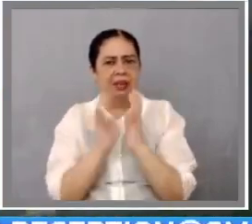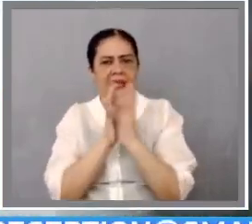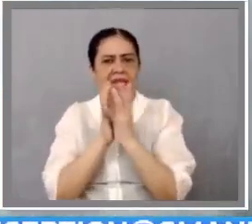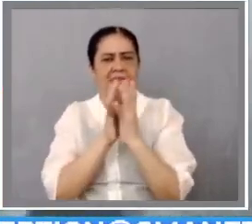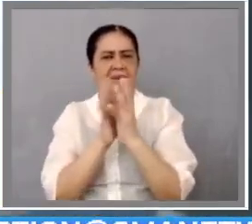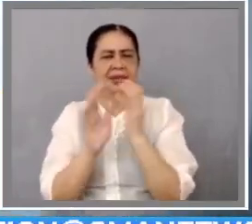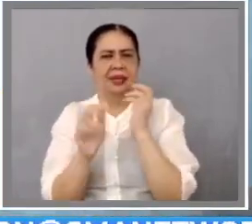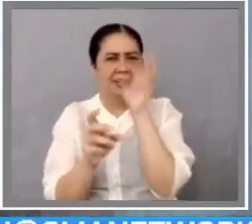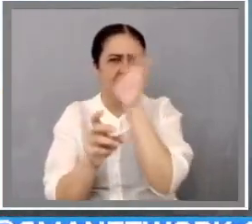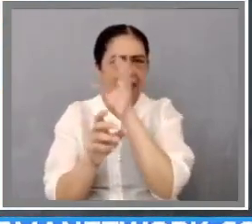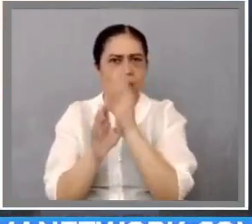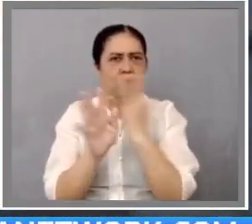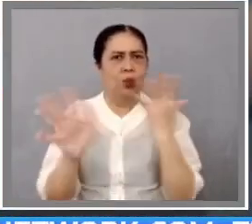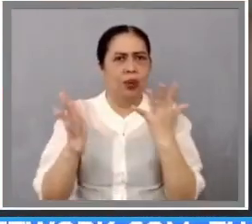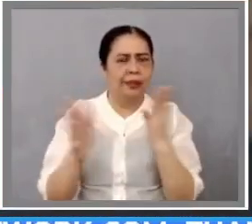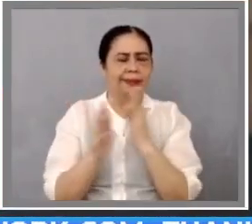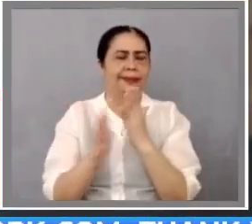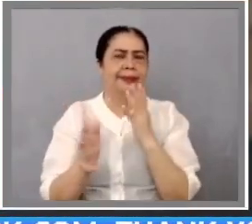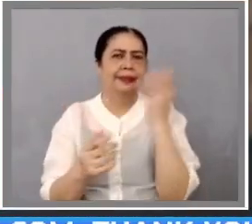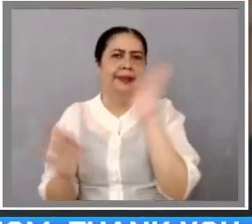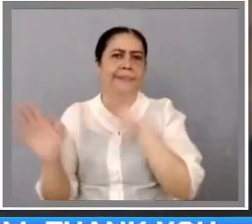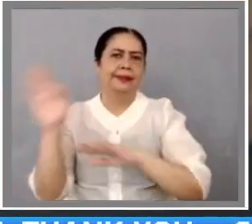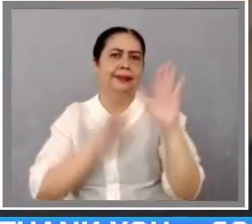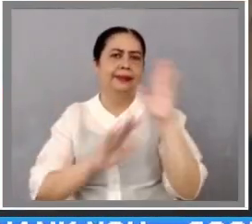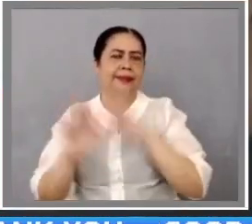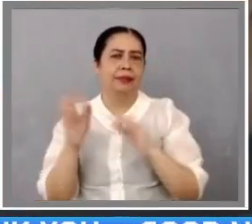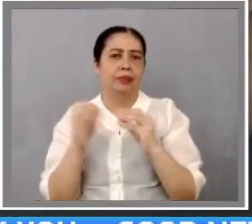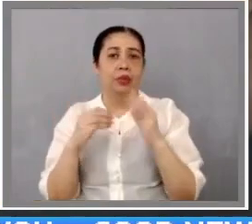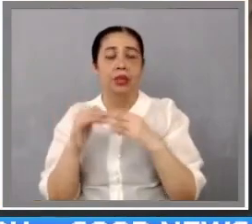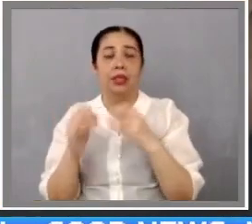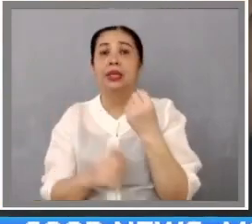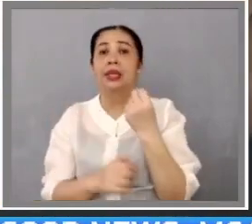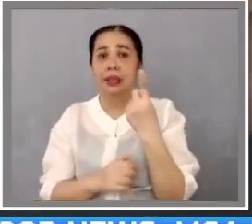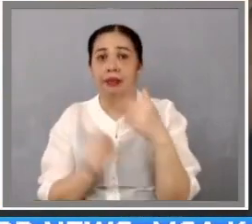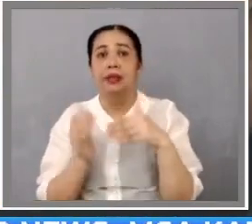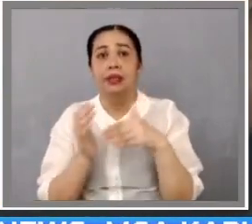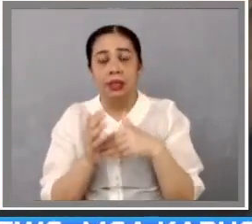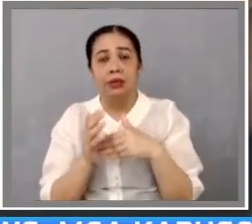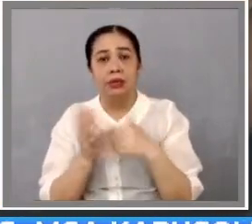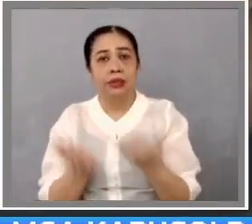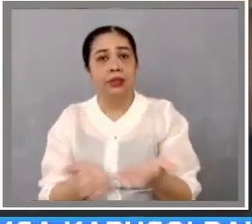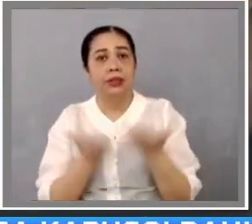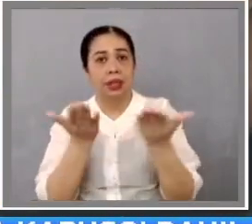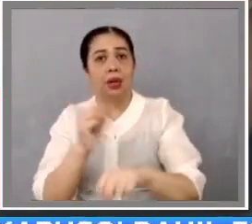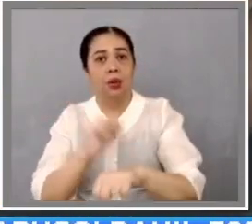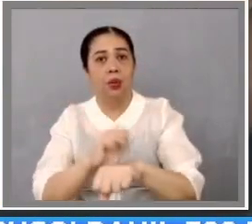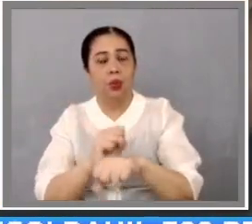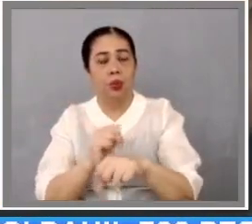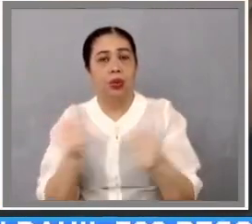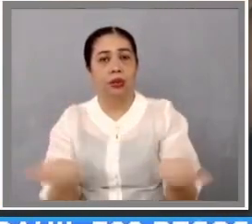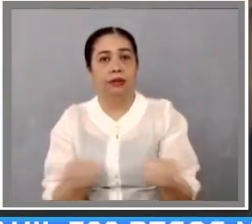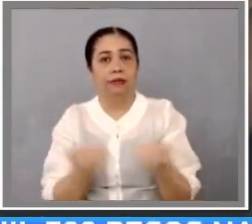mga aplikante. So mahigit 11,000 ang inaalok na trabaho ngayon dito sa